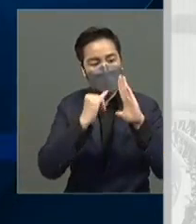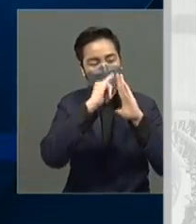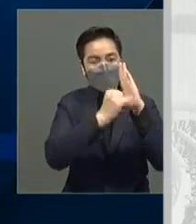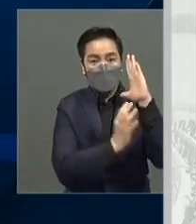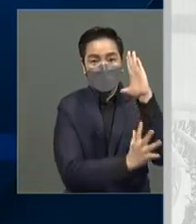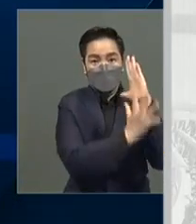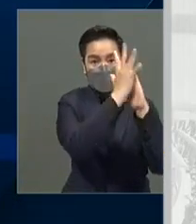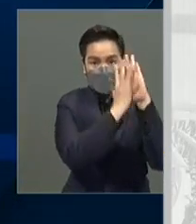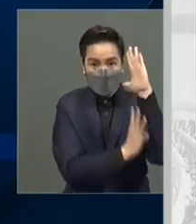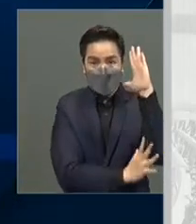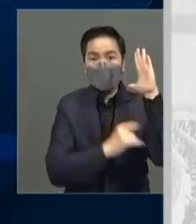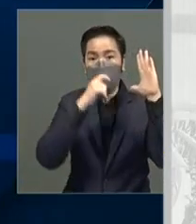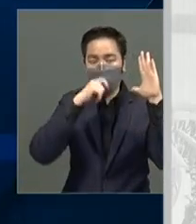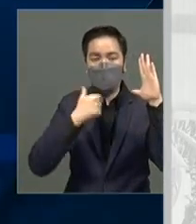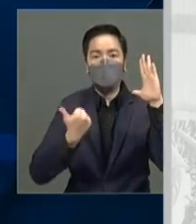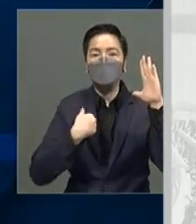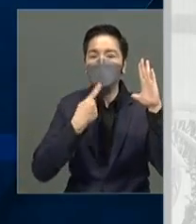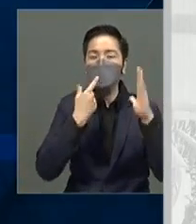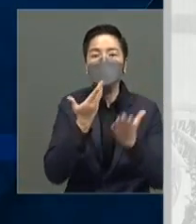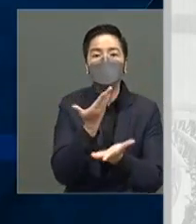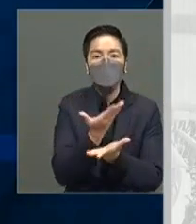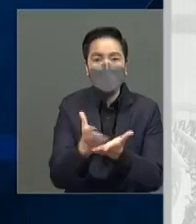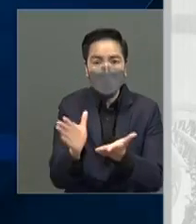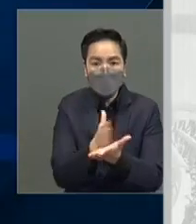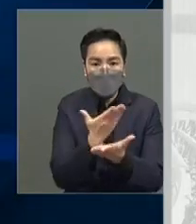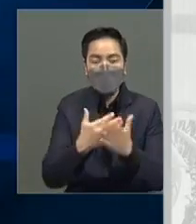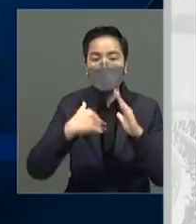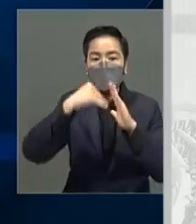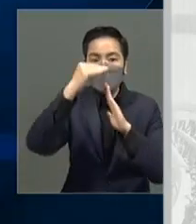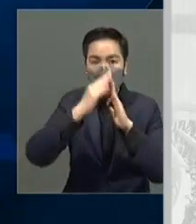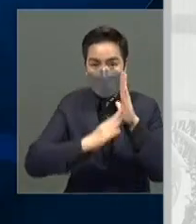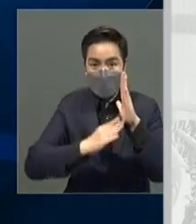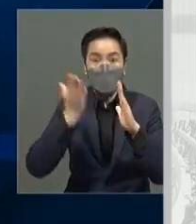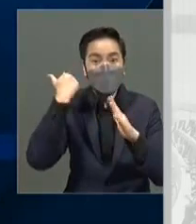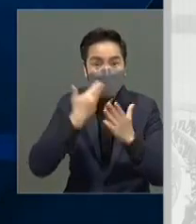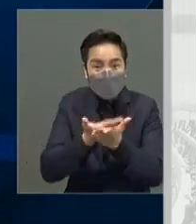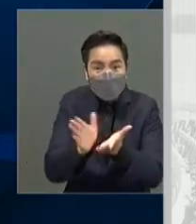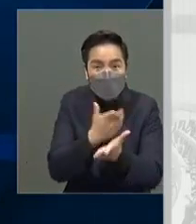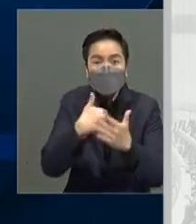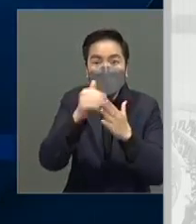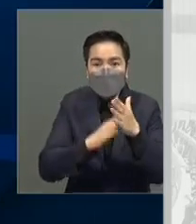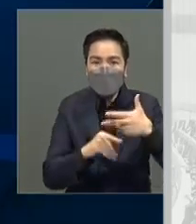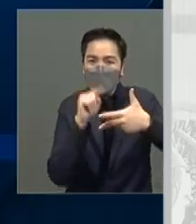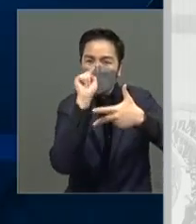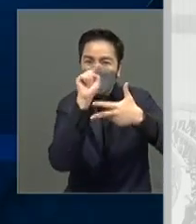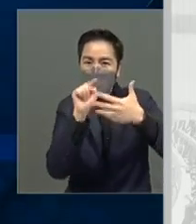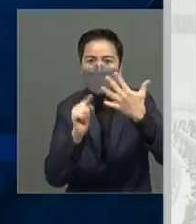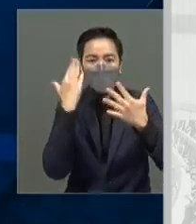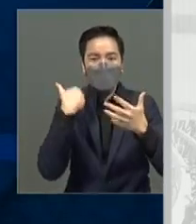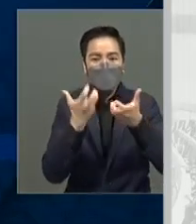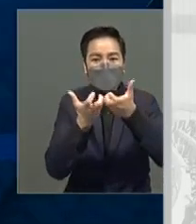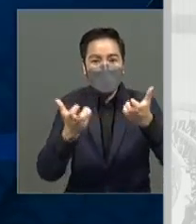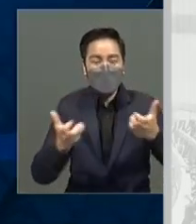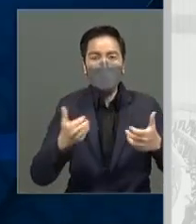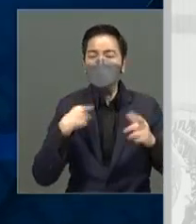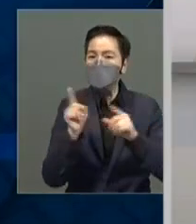ขึ้นคือถ้ามีมาตรการคำสั่งห้ามทำอะไร ครับ แล้วก็ปิดอะไรมันก็ต้องมีมาตรการด้านสาธารณสุข